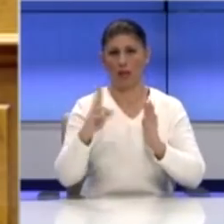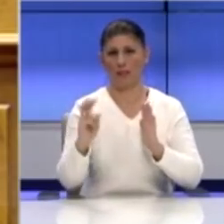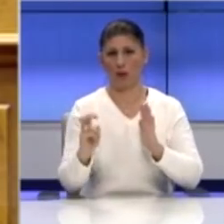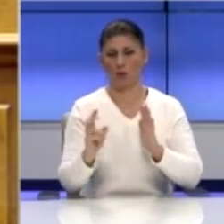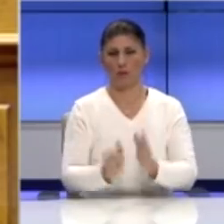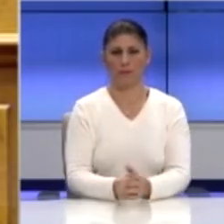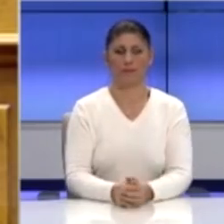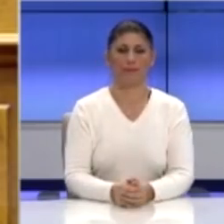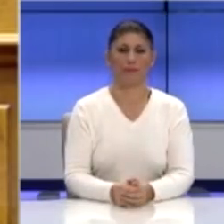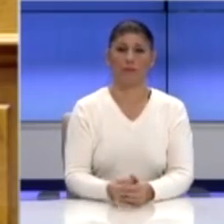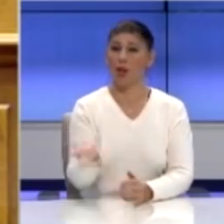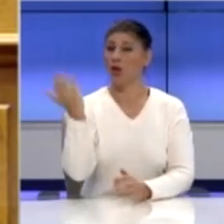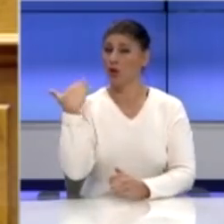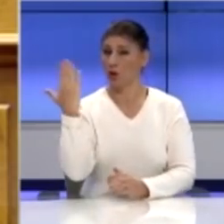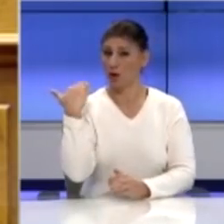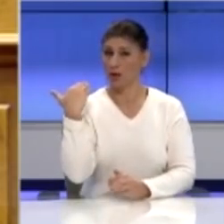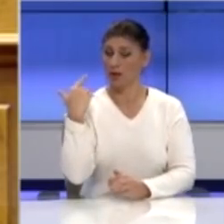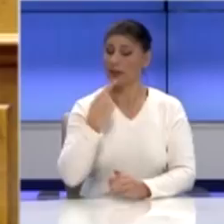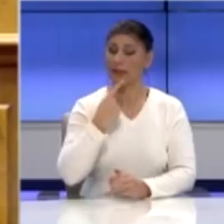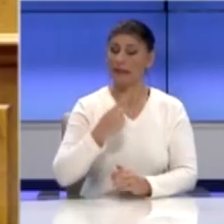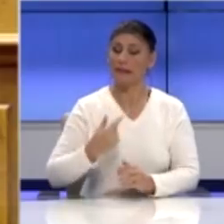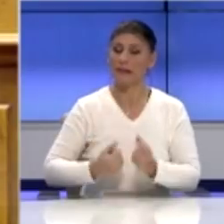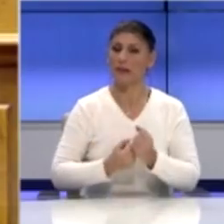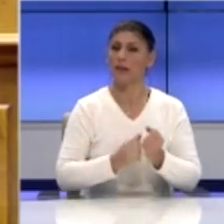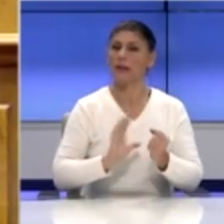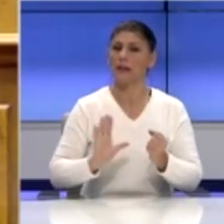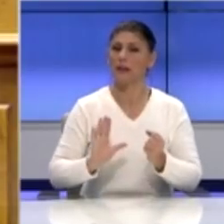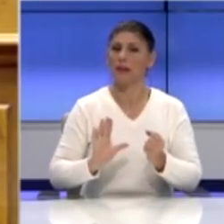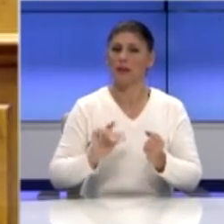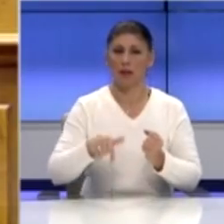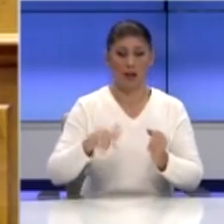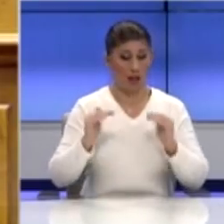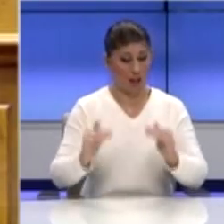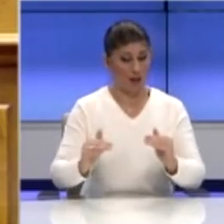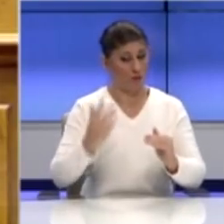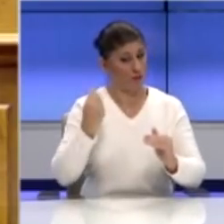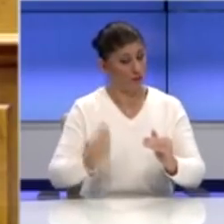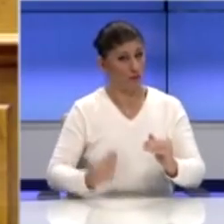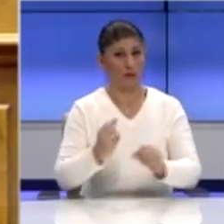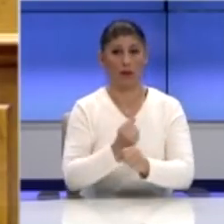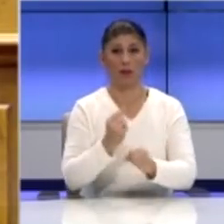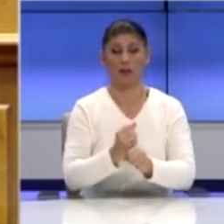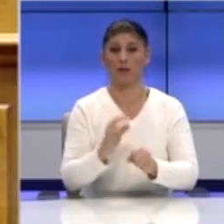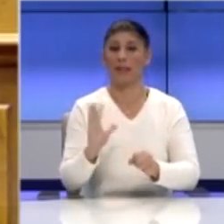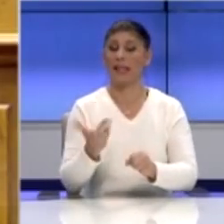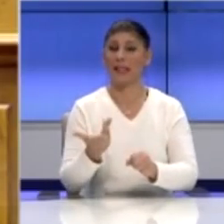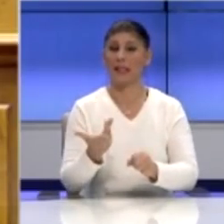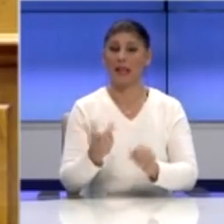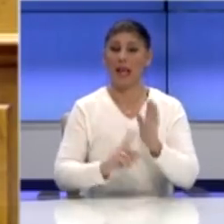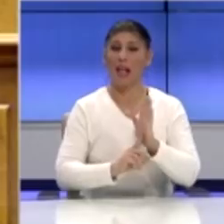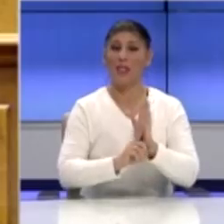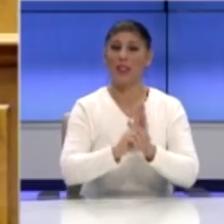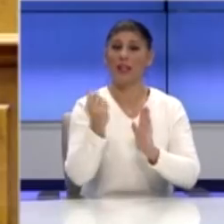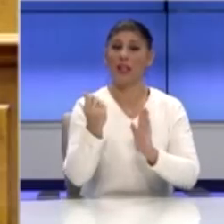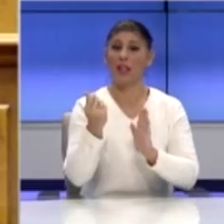2020. Τότε υποστηρίζατε πως η κατάσταση θα γίνει καλύτερη για τους εργαζόμενους, γιατί ο